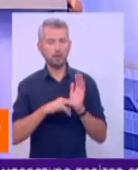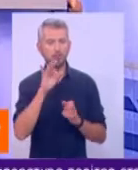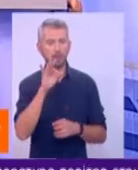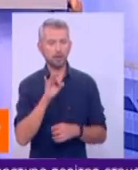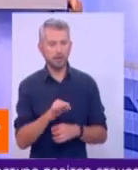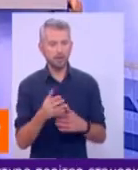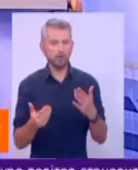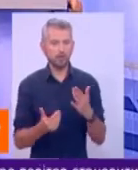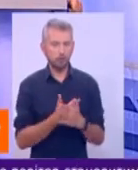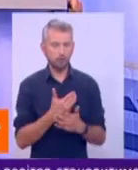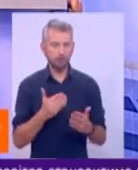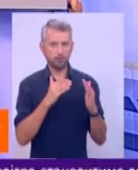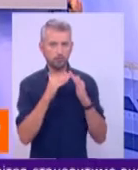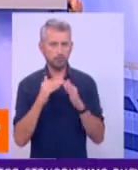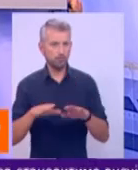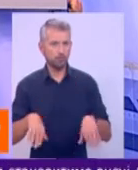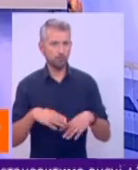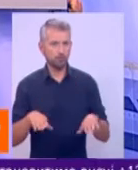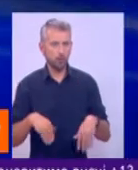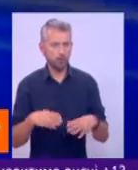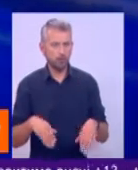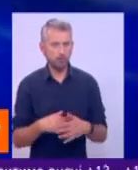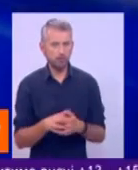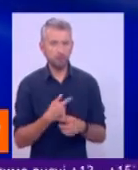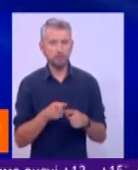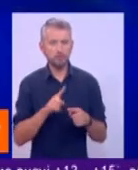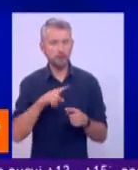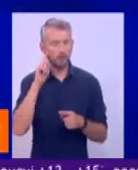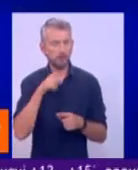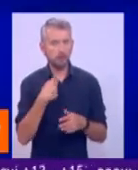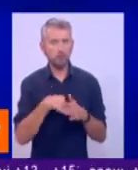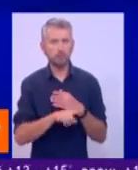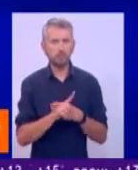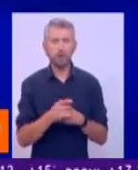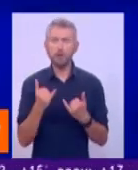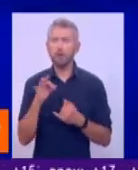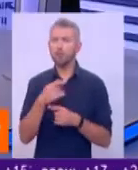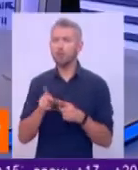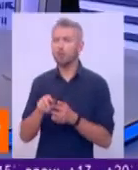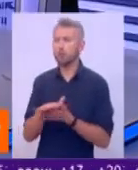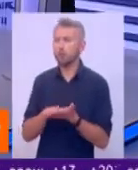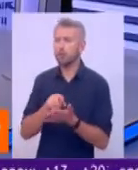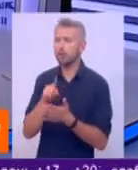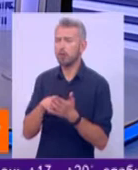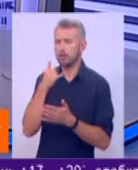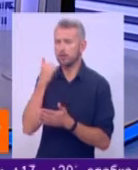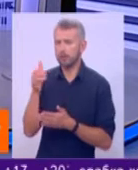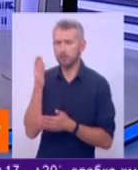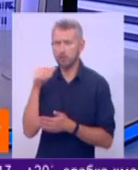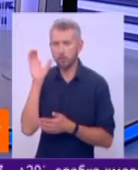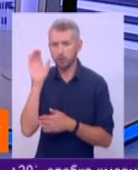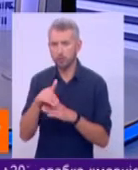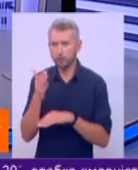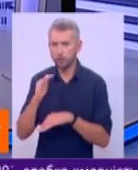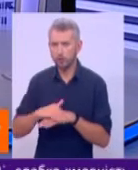70% нового жилого фонда пустое. Это знаю, потому что... Зараз ми про це продовжимо. Питання від глядача давайте послухаємо. Доброго